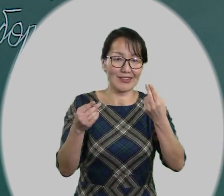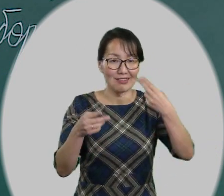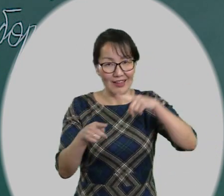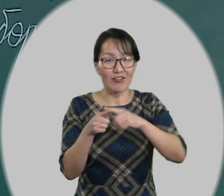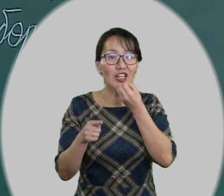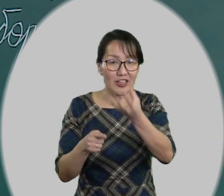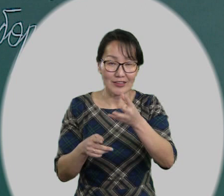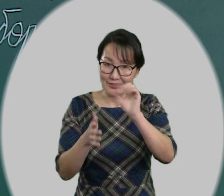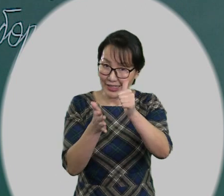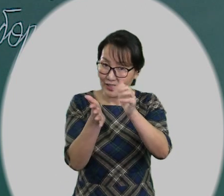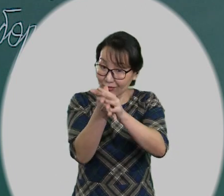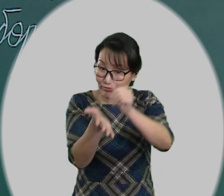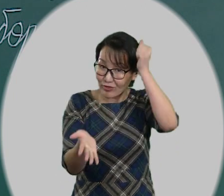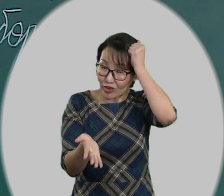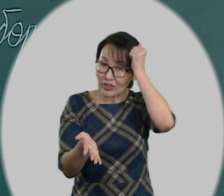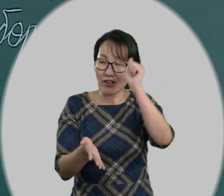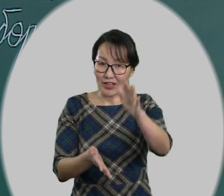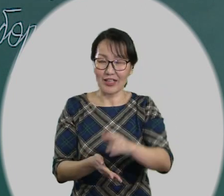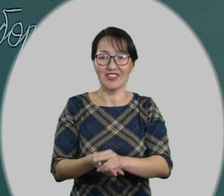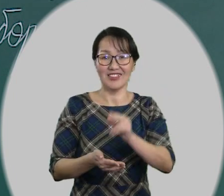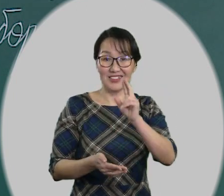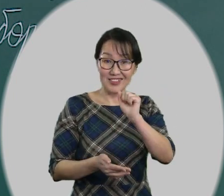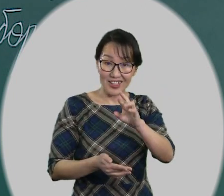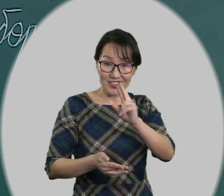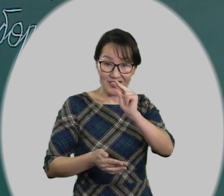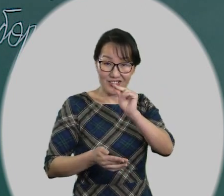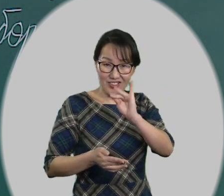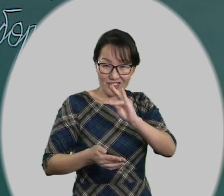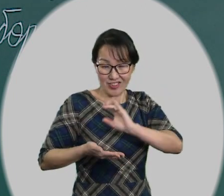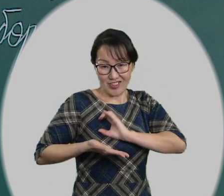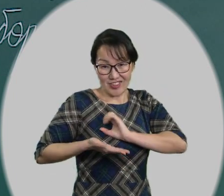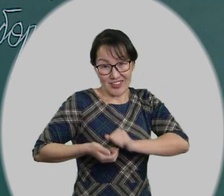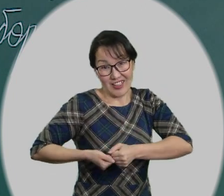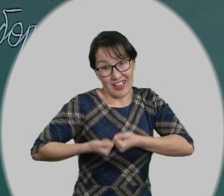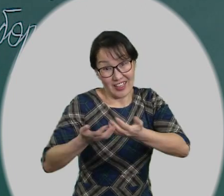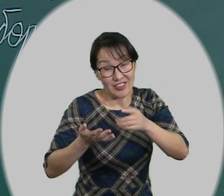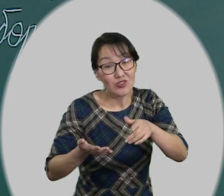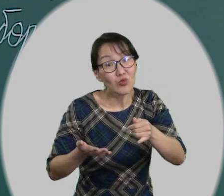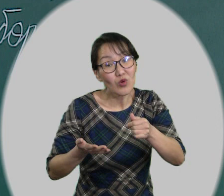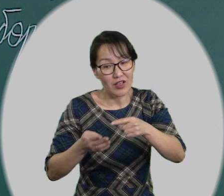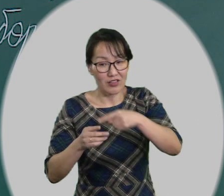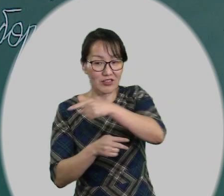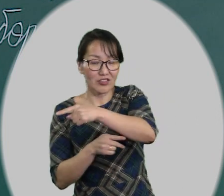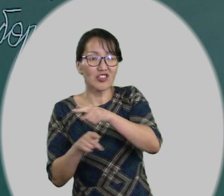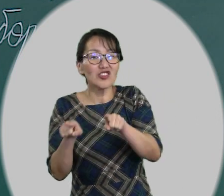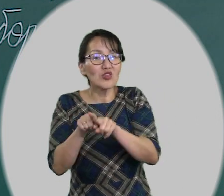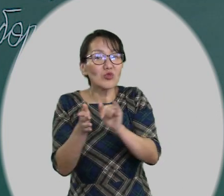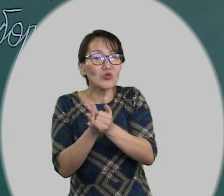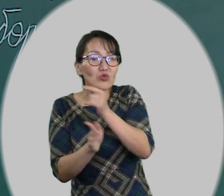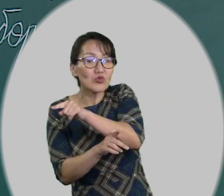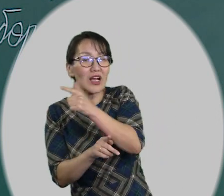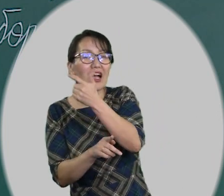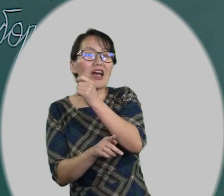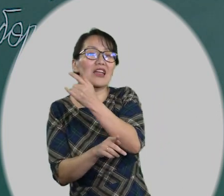эргцүүлээд догтоож авахыг хичээгээрэй. За багш нь чин сэтгэлээсээ гэдэг нь саяны бидний бичсэн гараа гаргах гэдэг